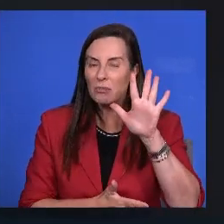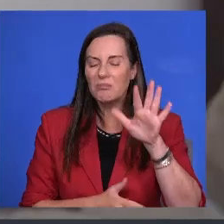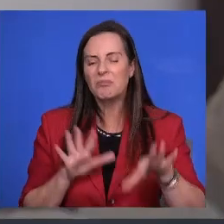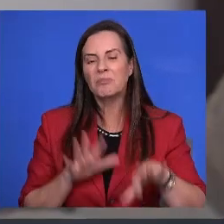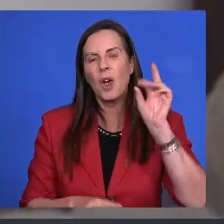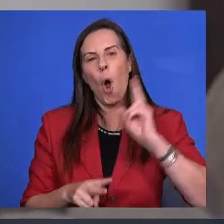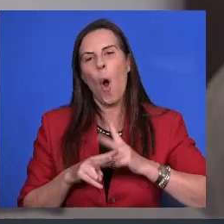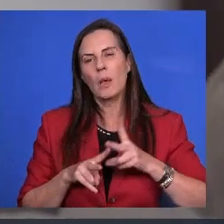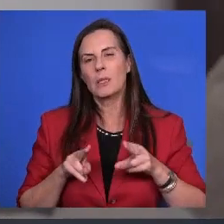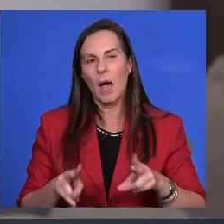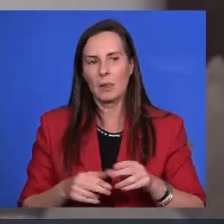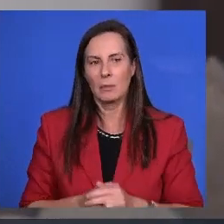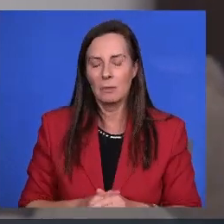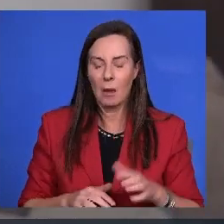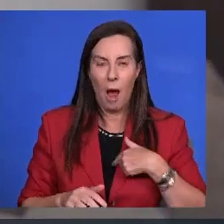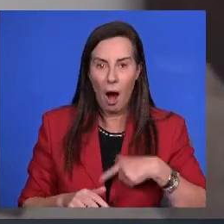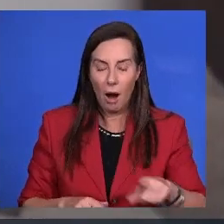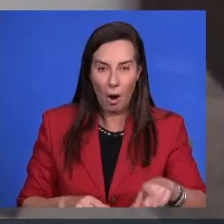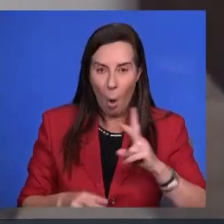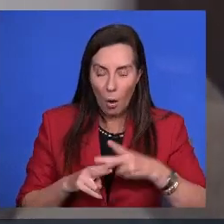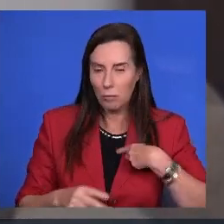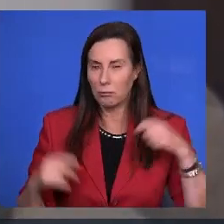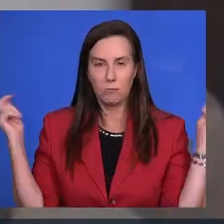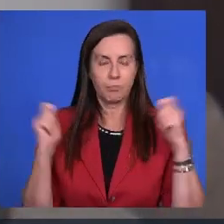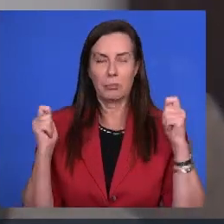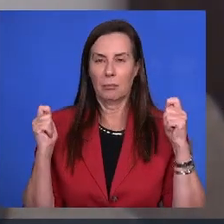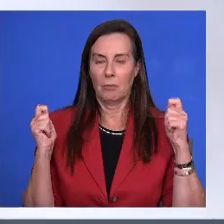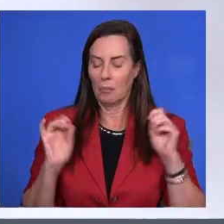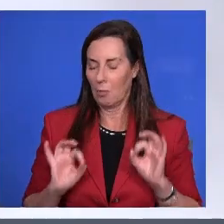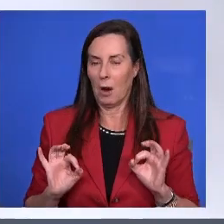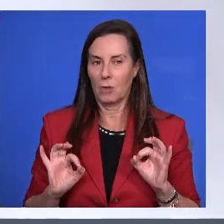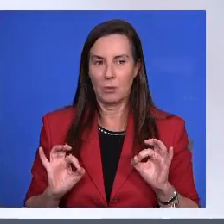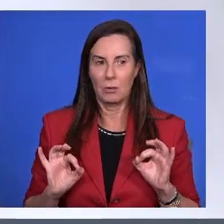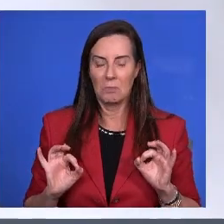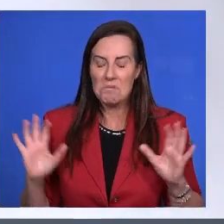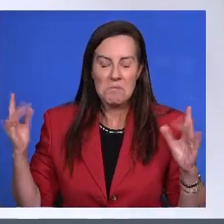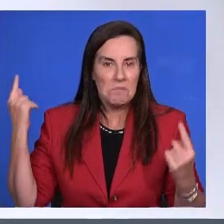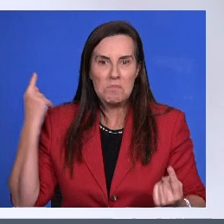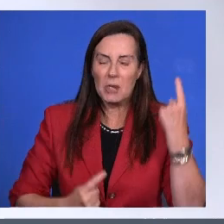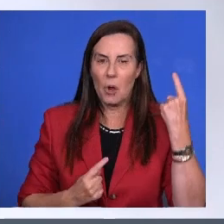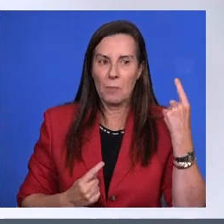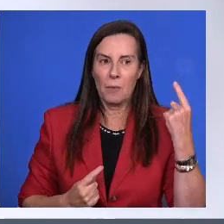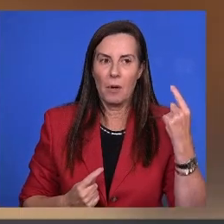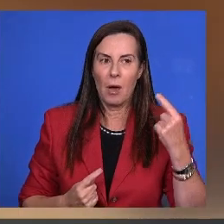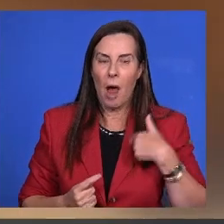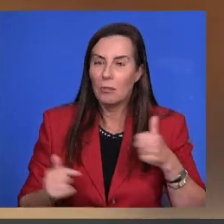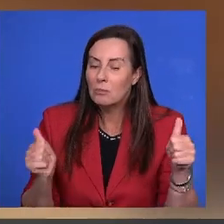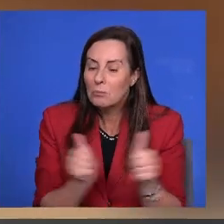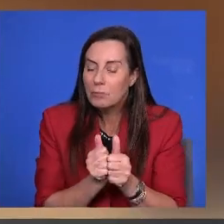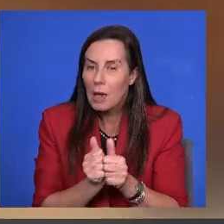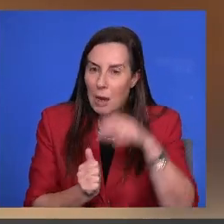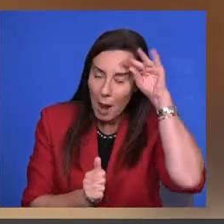זה נפל לי בבום. ככה, באמצע שום מקום, אני צמודה לילד. אני פשוט צמודה